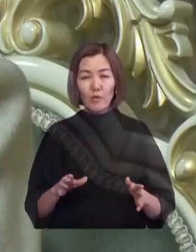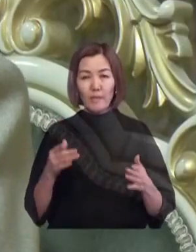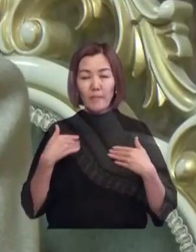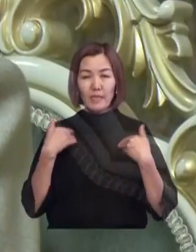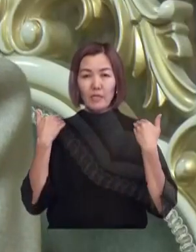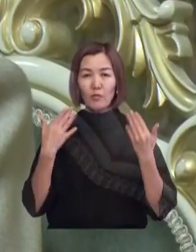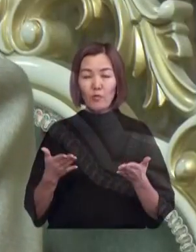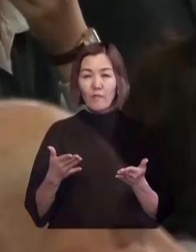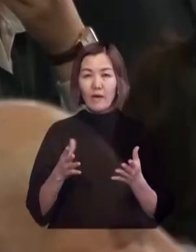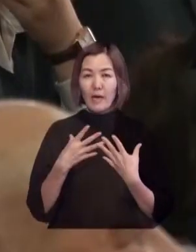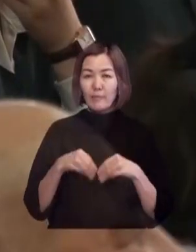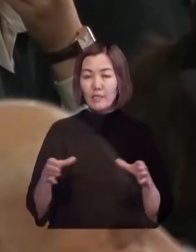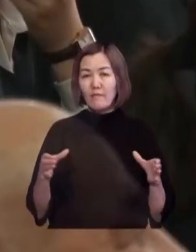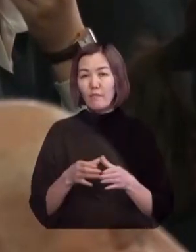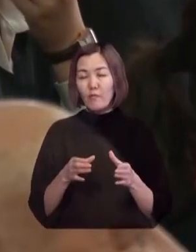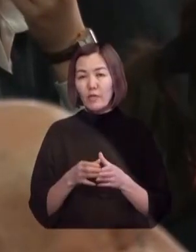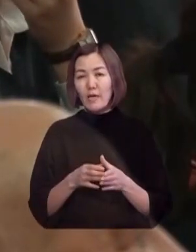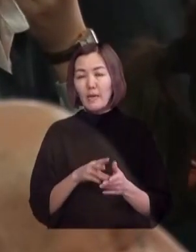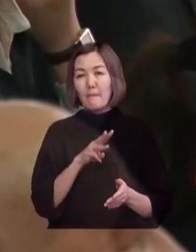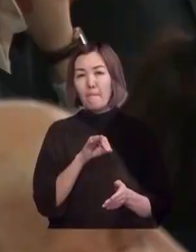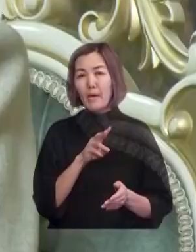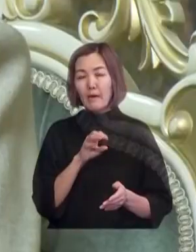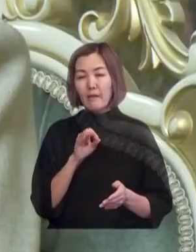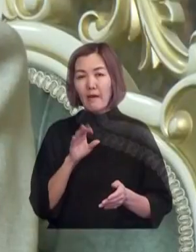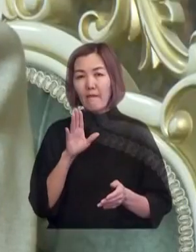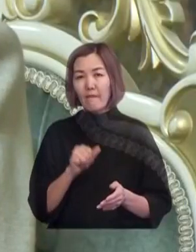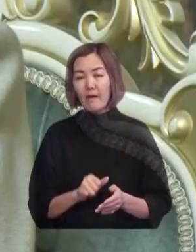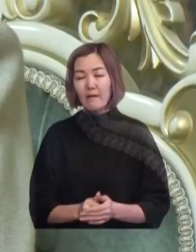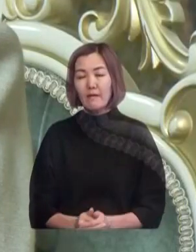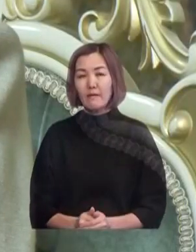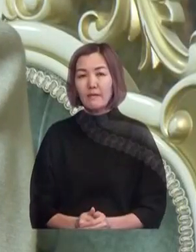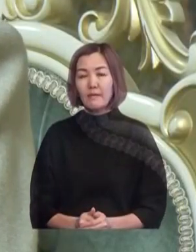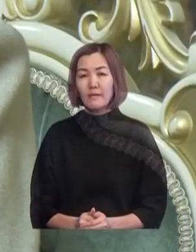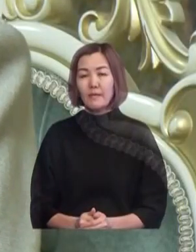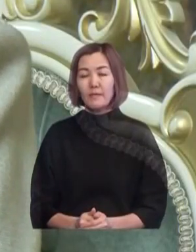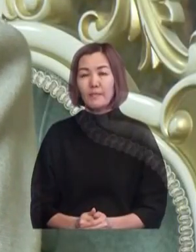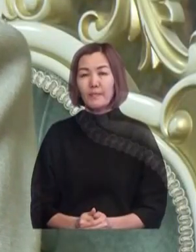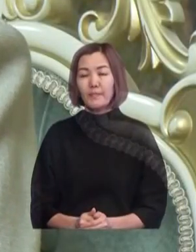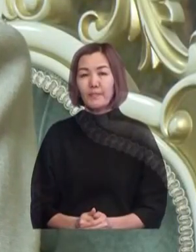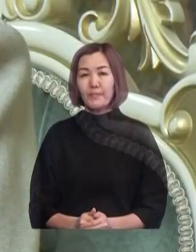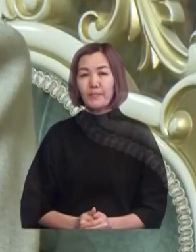презентована работа общественного фонда имени Мукагали Макатаева.